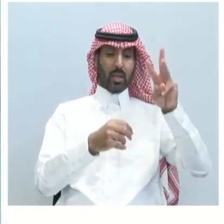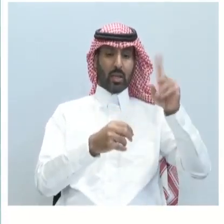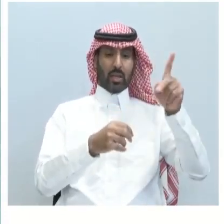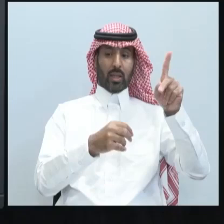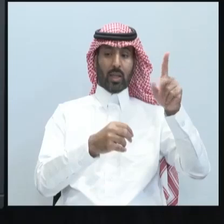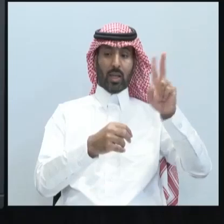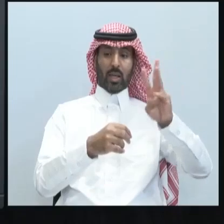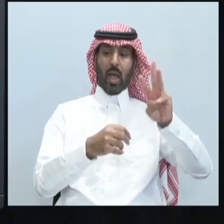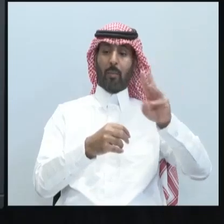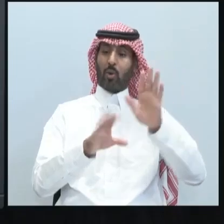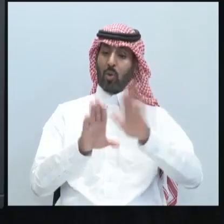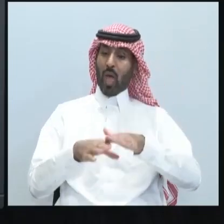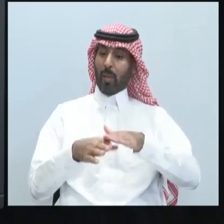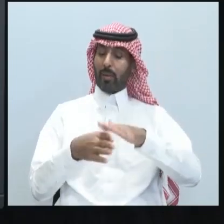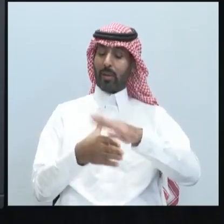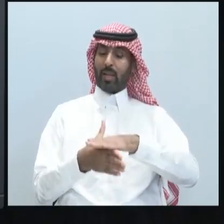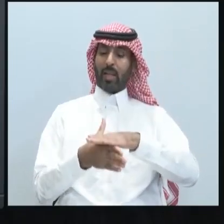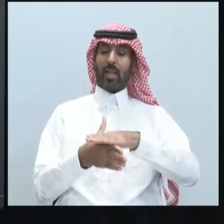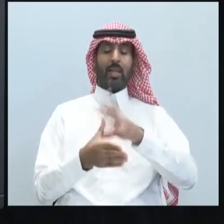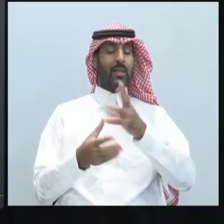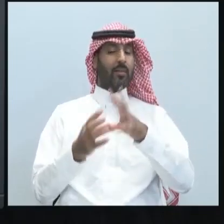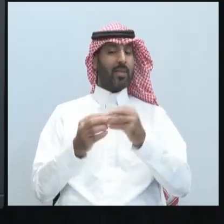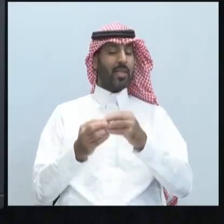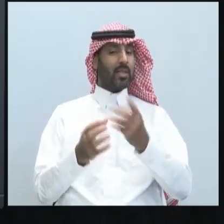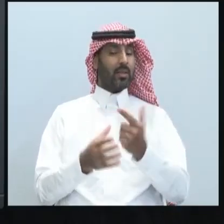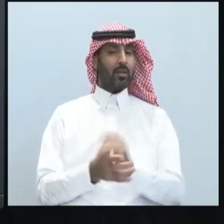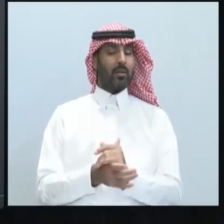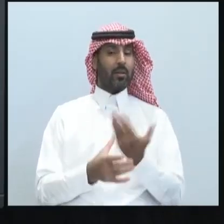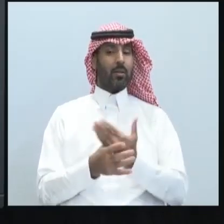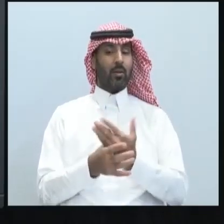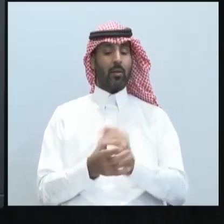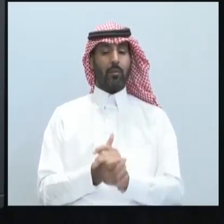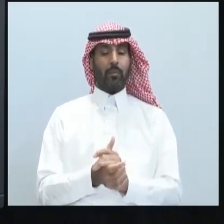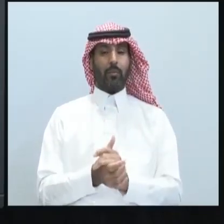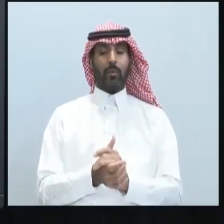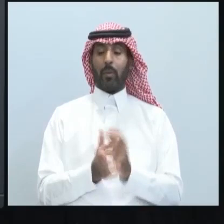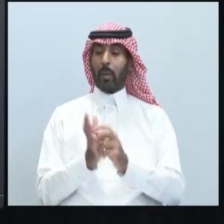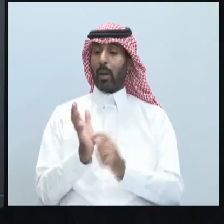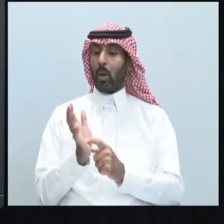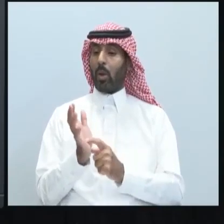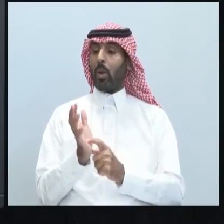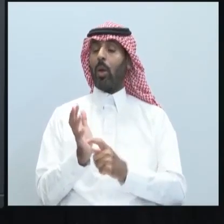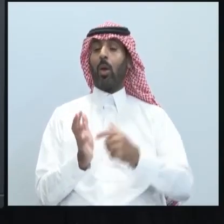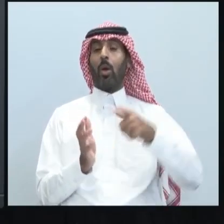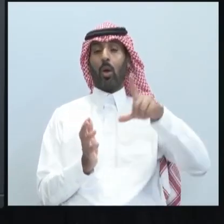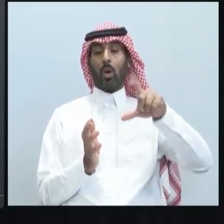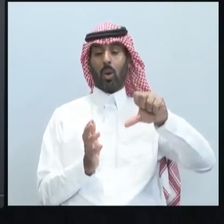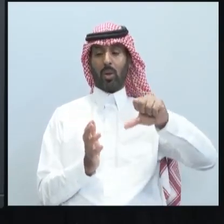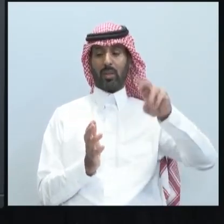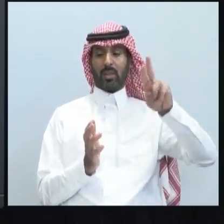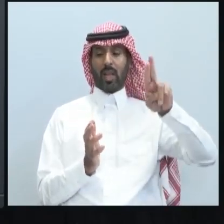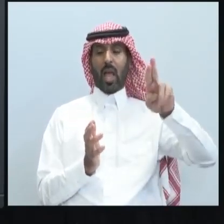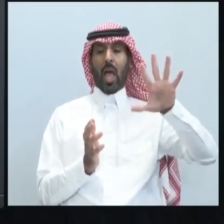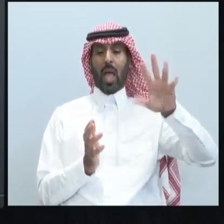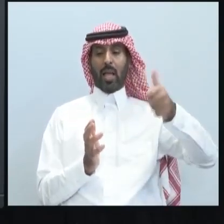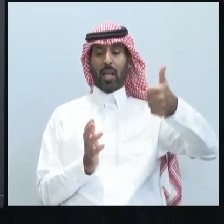ظل ثابت زي ما هو هذا التفسير يفسروا مين يفسر مبدا اللي ذكرناه قبل شوي انه كميه